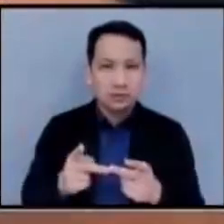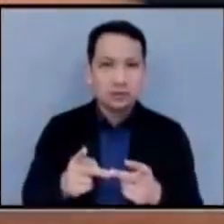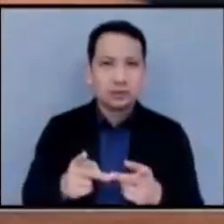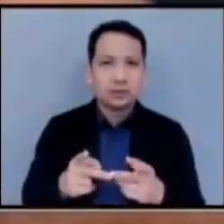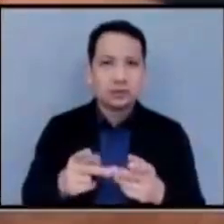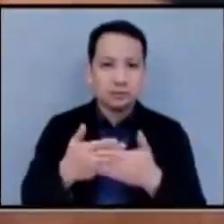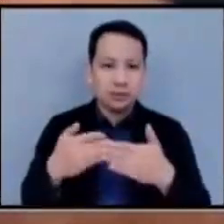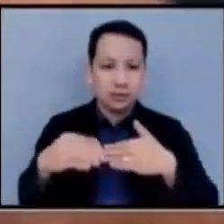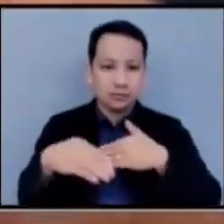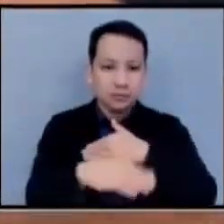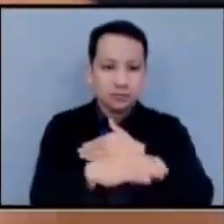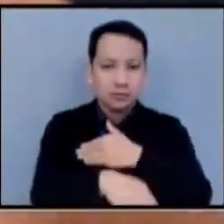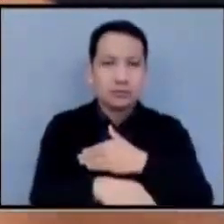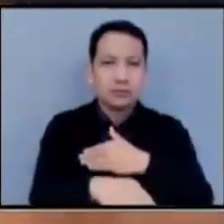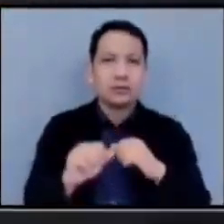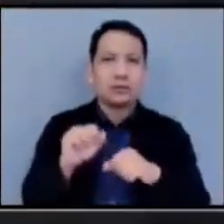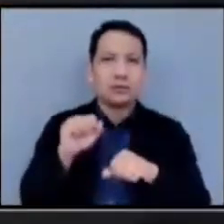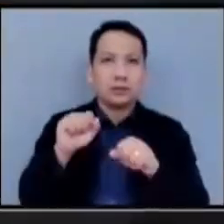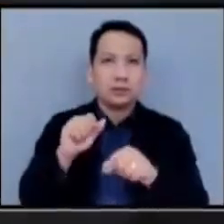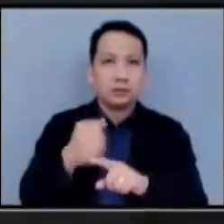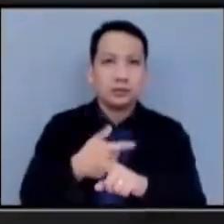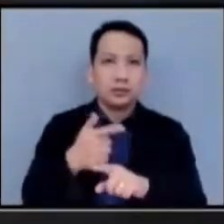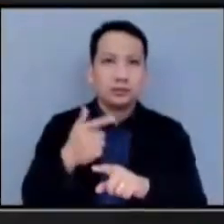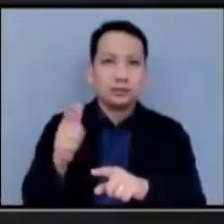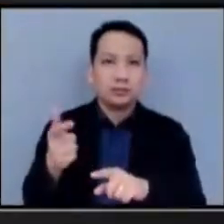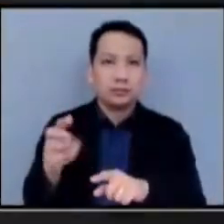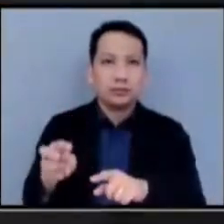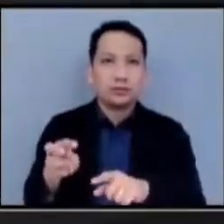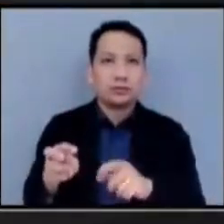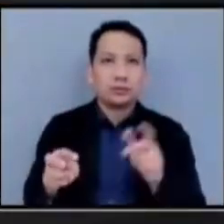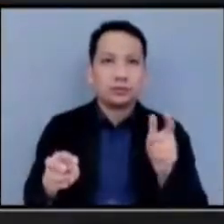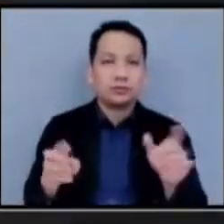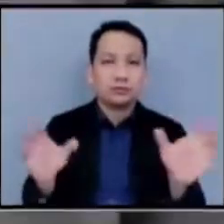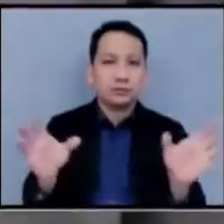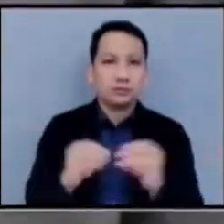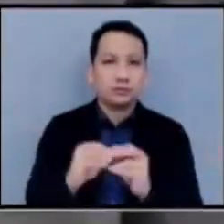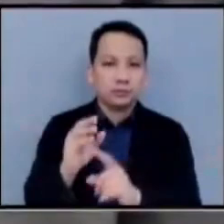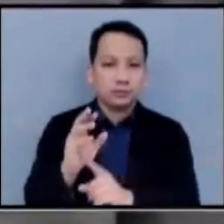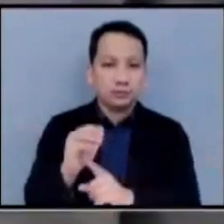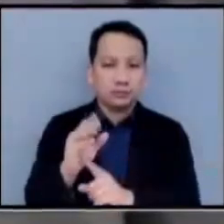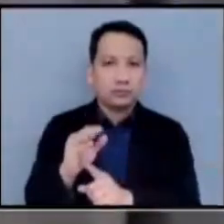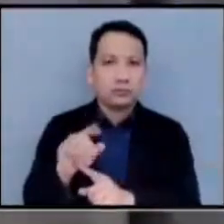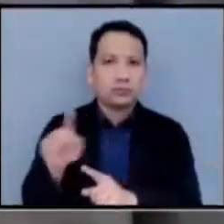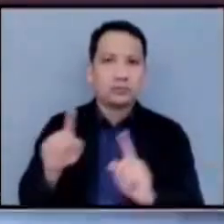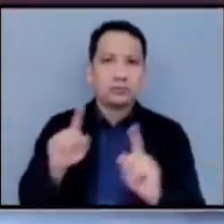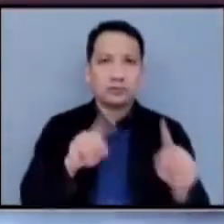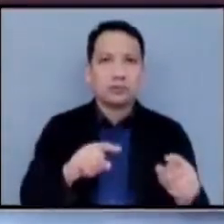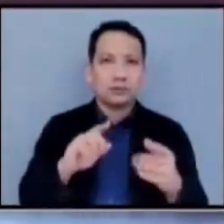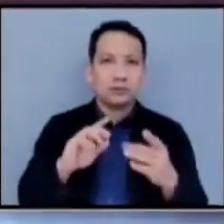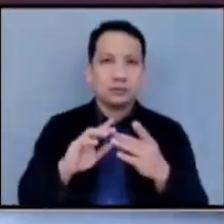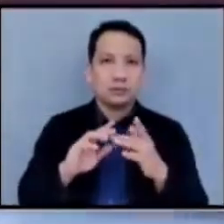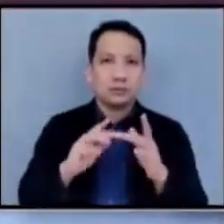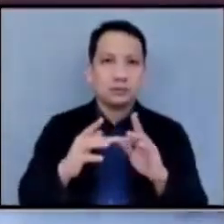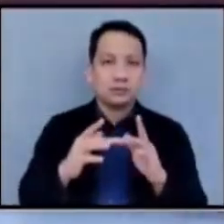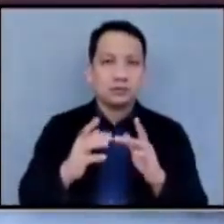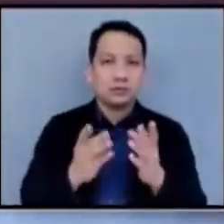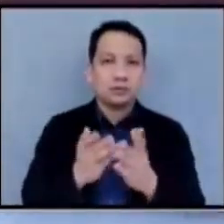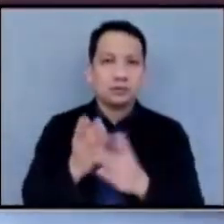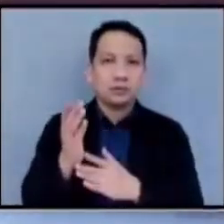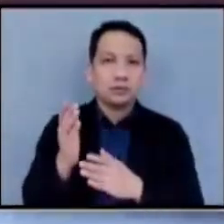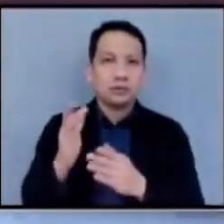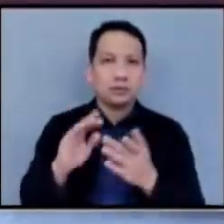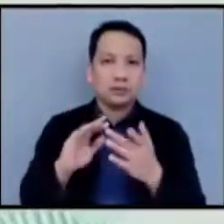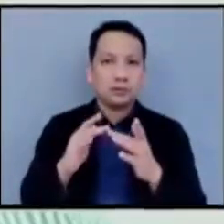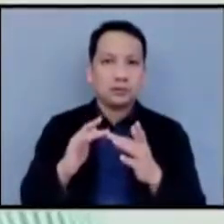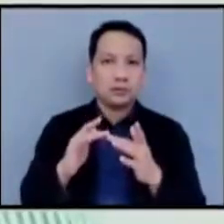hanggang April 26, 2023. Kung walang signal, sagot na nila ang internet connection sa pamamagitan ng Connectivity on